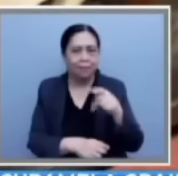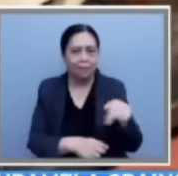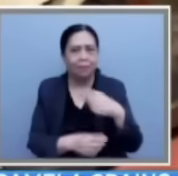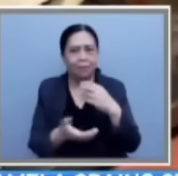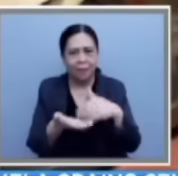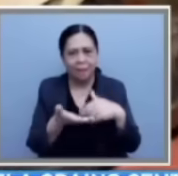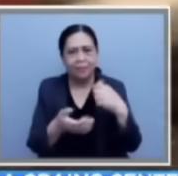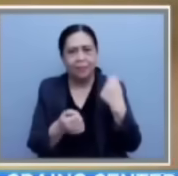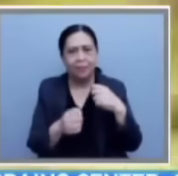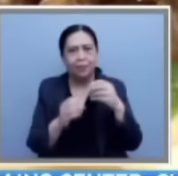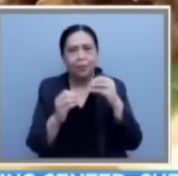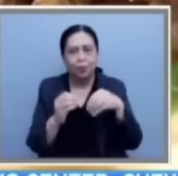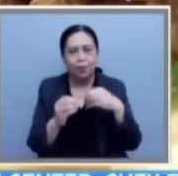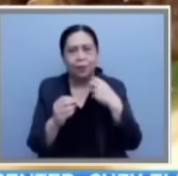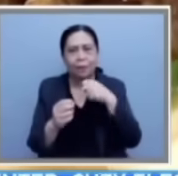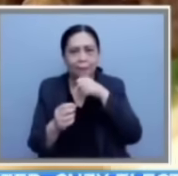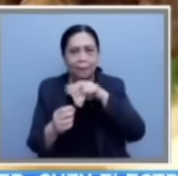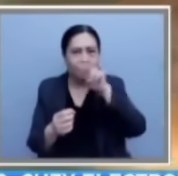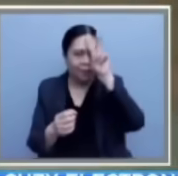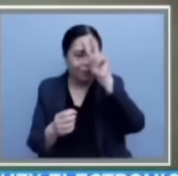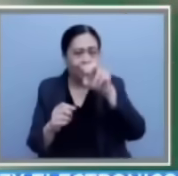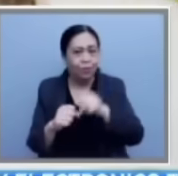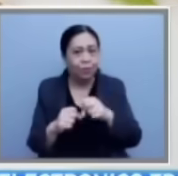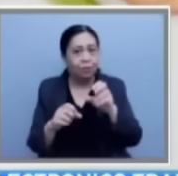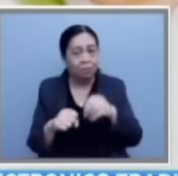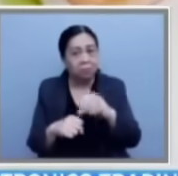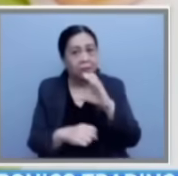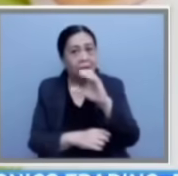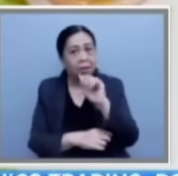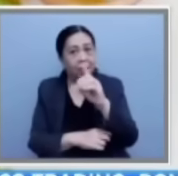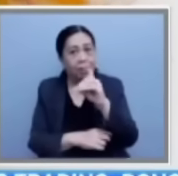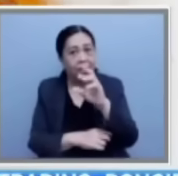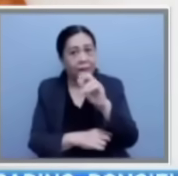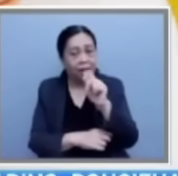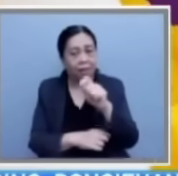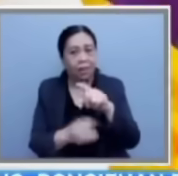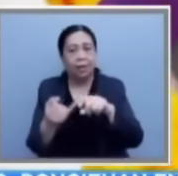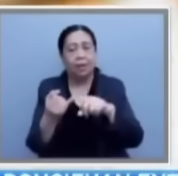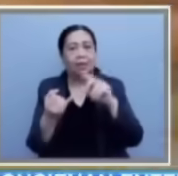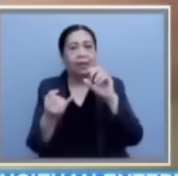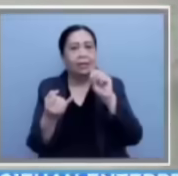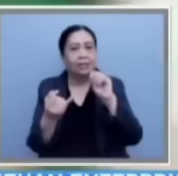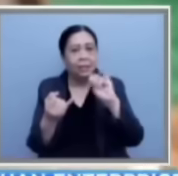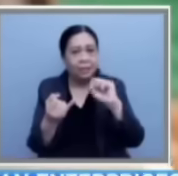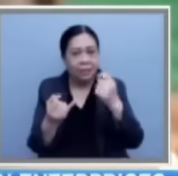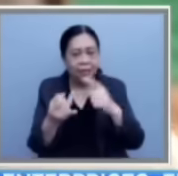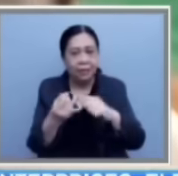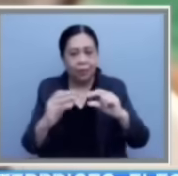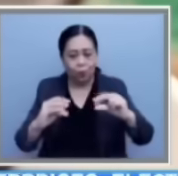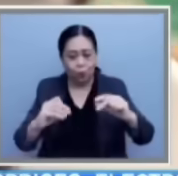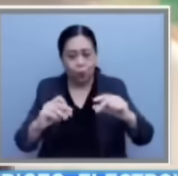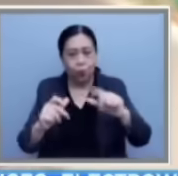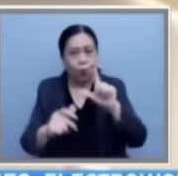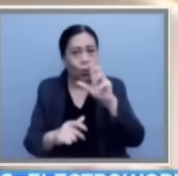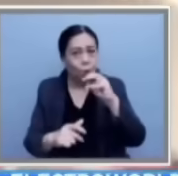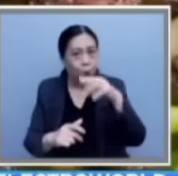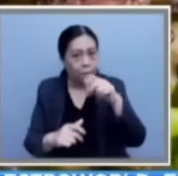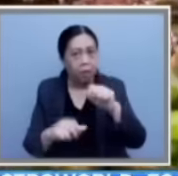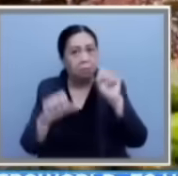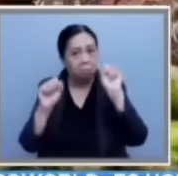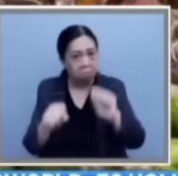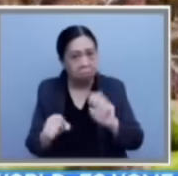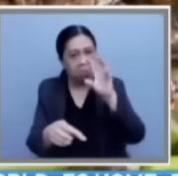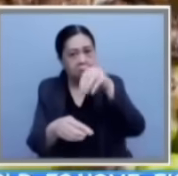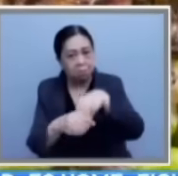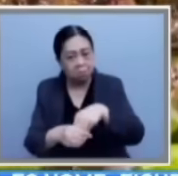camaru eh pupwede rin Hong gawing Kaldereta yan Sisig at lumpiang shanghai wow nutritious daw yan eh super